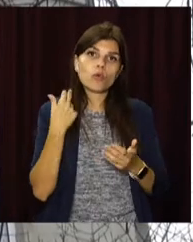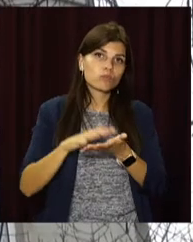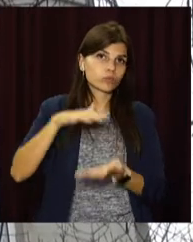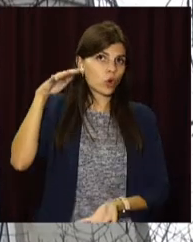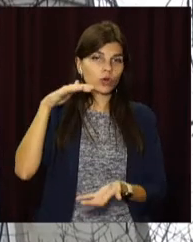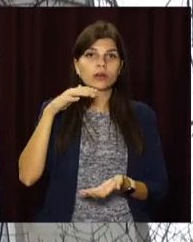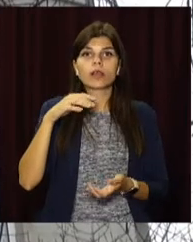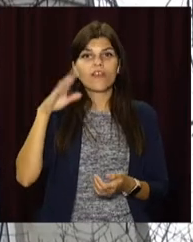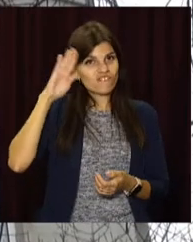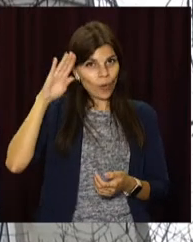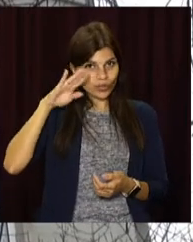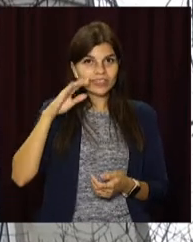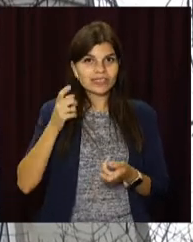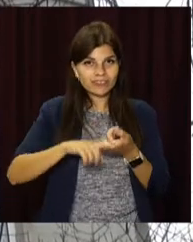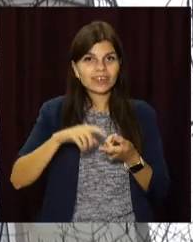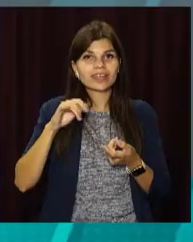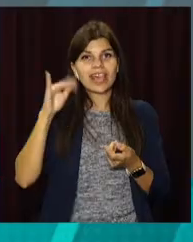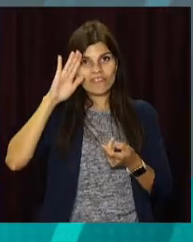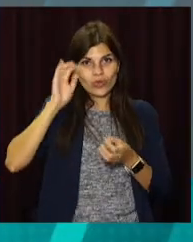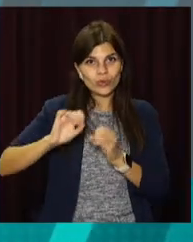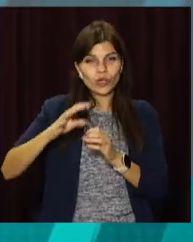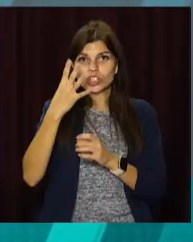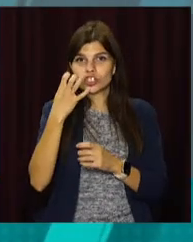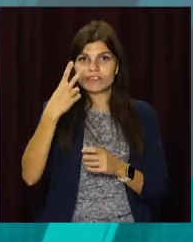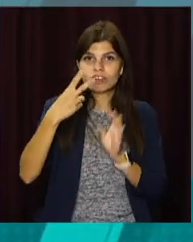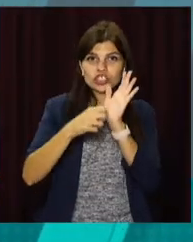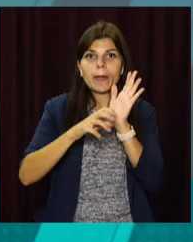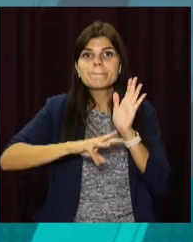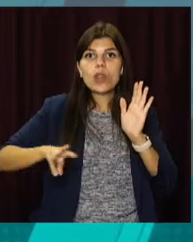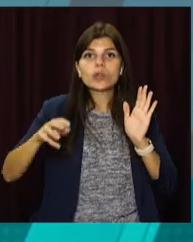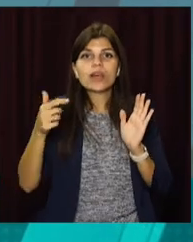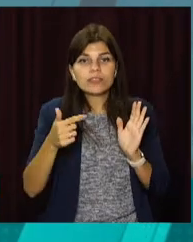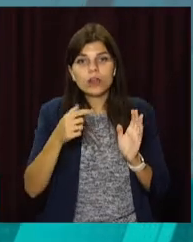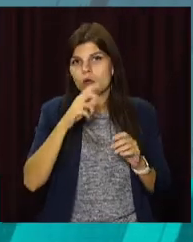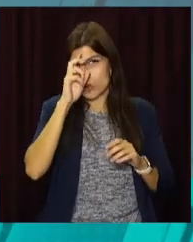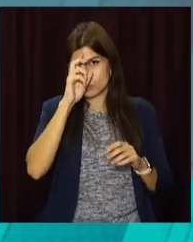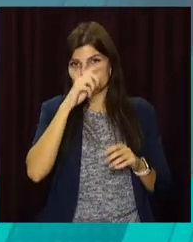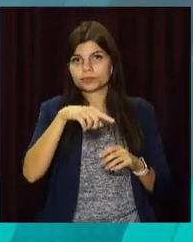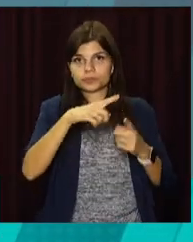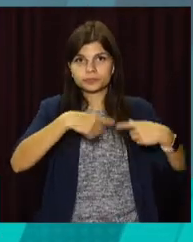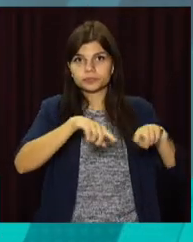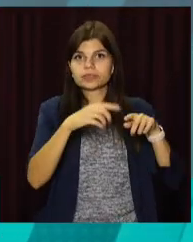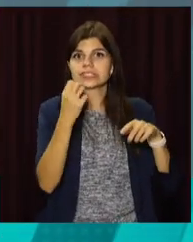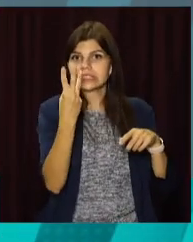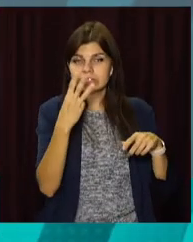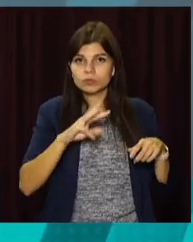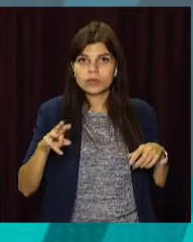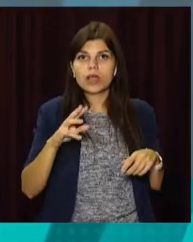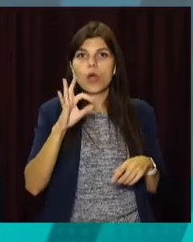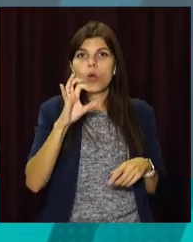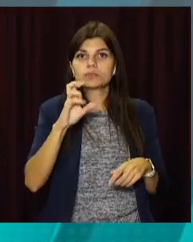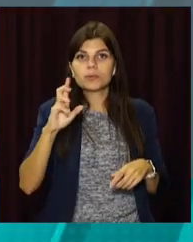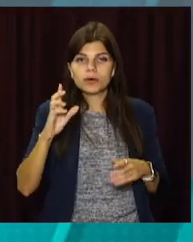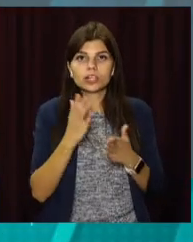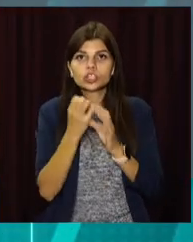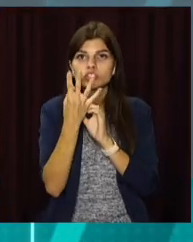послуги централізованого водопостачання та водовідведення 426 мільйонів гривень, бюджетні установи – 13 мільйонів, ЖБК та ОСБ. ОСББ